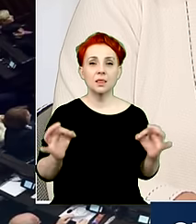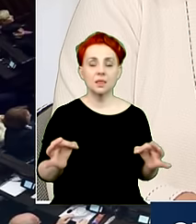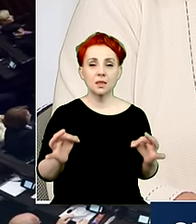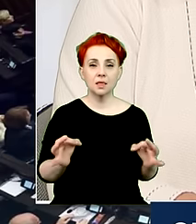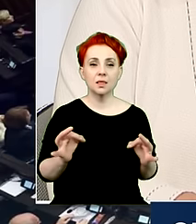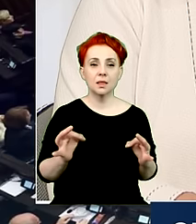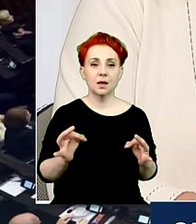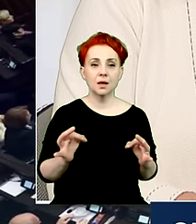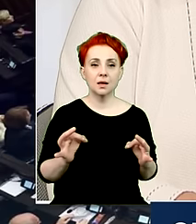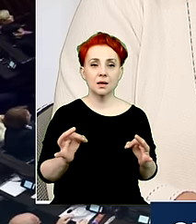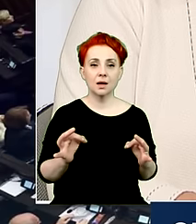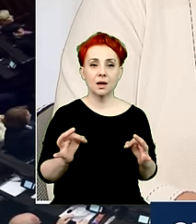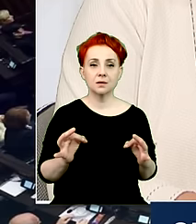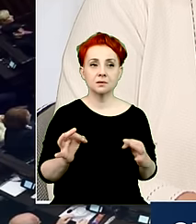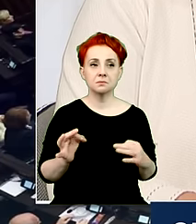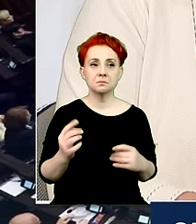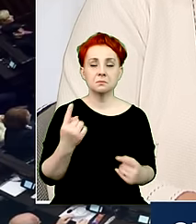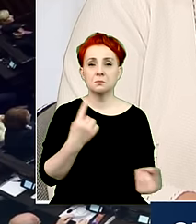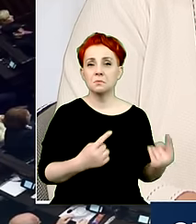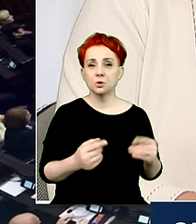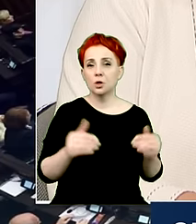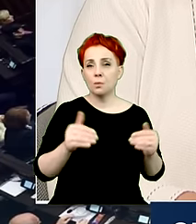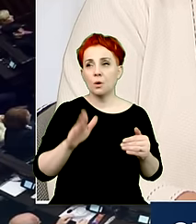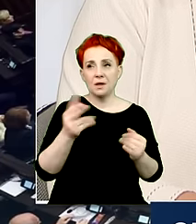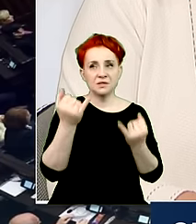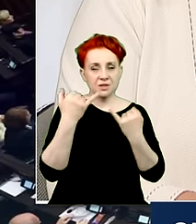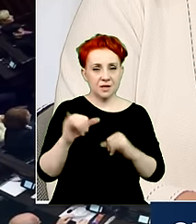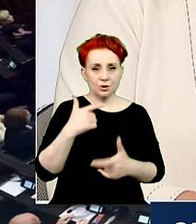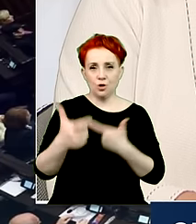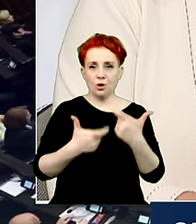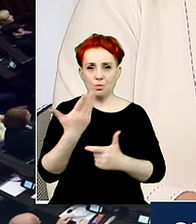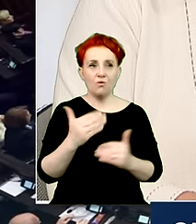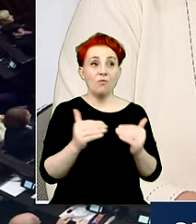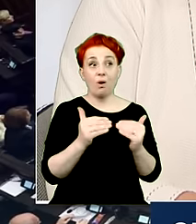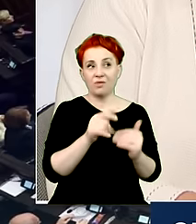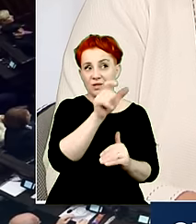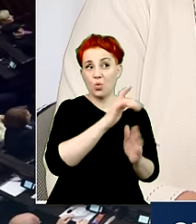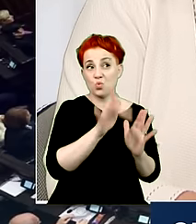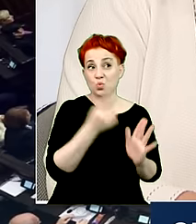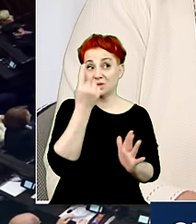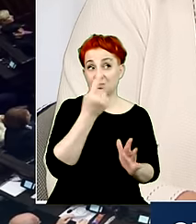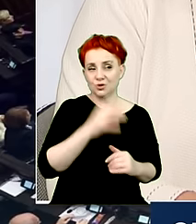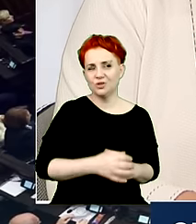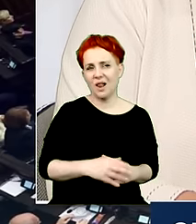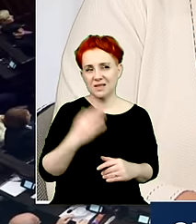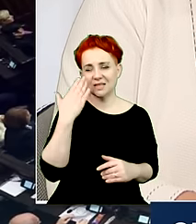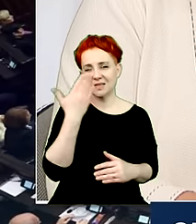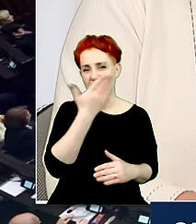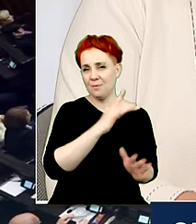pewnym momencie też może będzie trochę inaczej postępował niż Donald Tusk sobie wyobraża, ale znając Donalda Tuska i